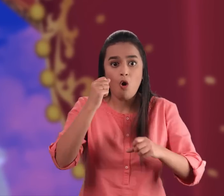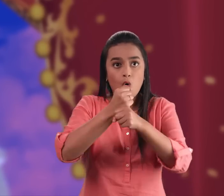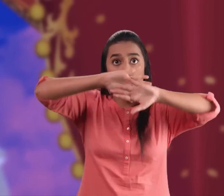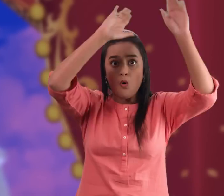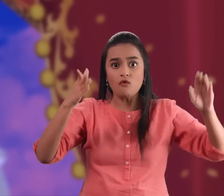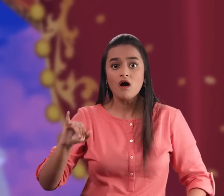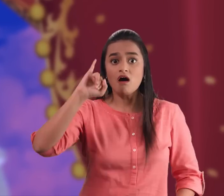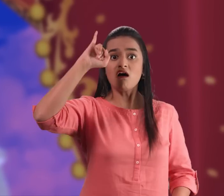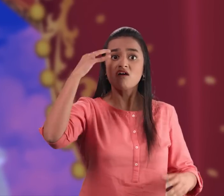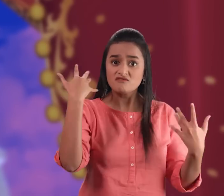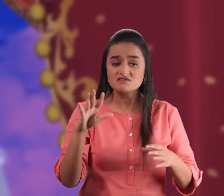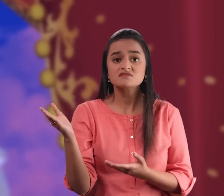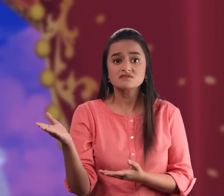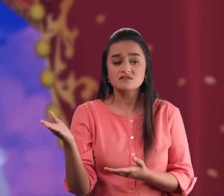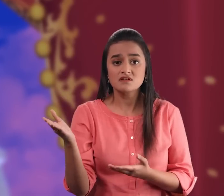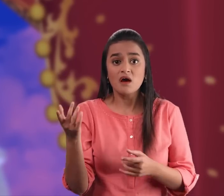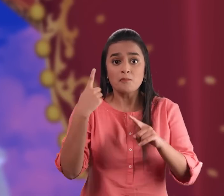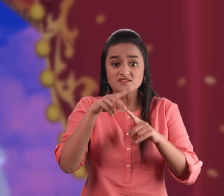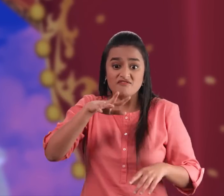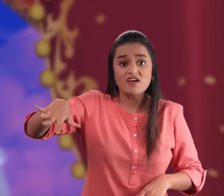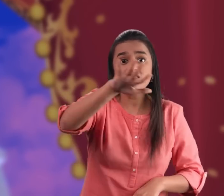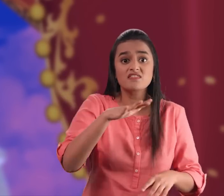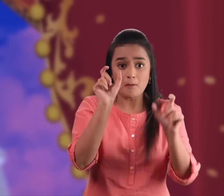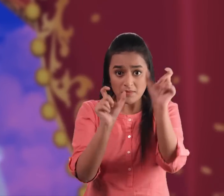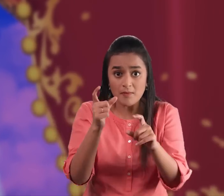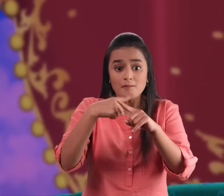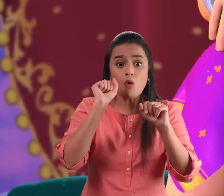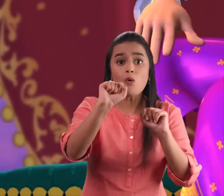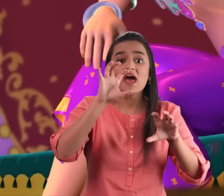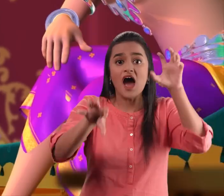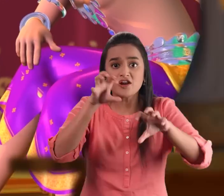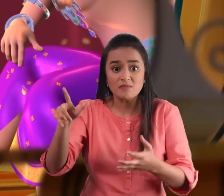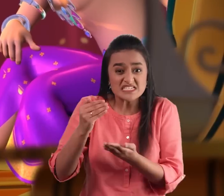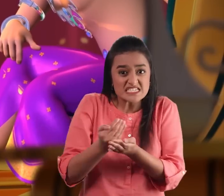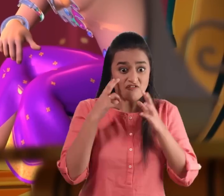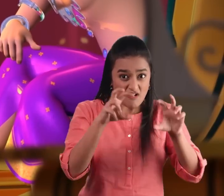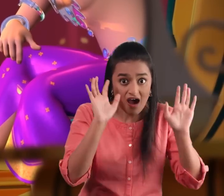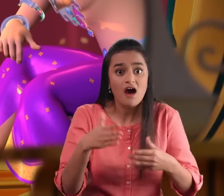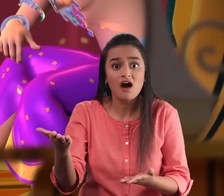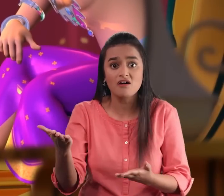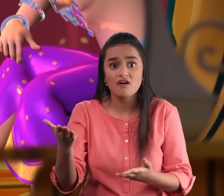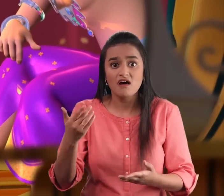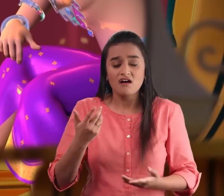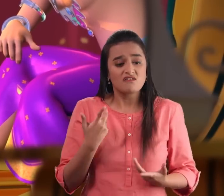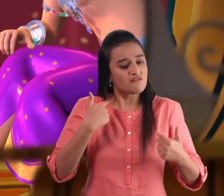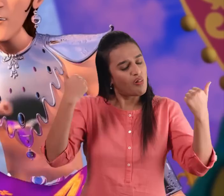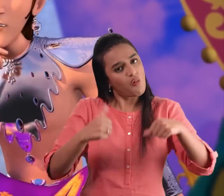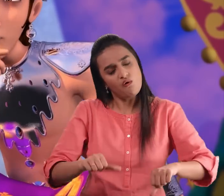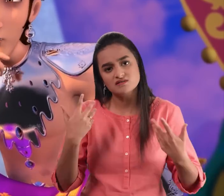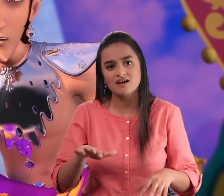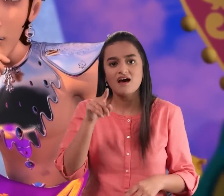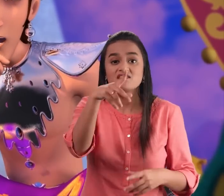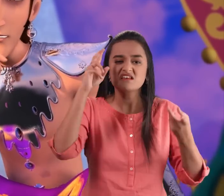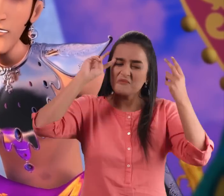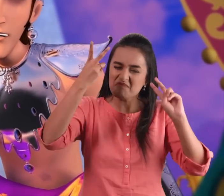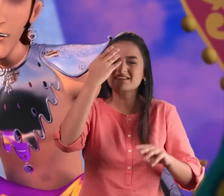उसने गोवर्धन पर्वत को अपने सिर पर उठा रखा है और वो वृंदावन वासियों और उनके पशुओं की रक्षा कर रहा है। हम परास्त हो गए।